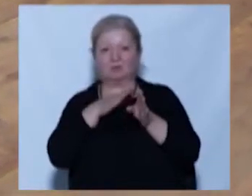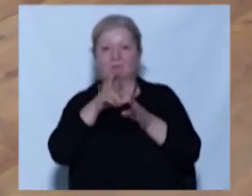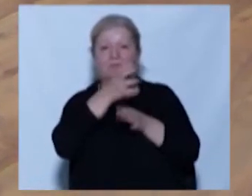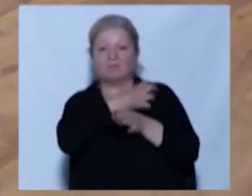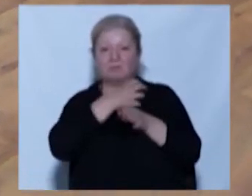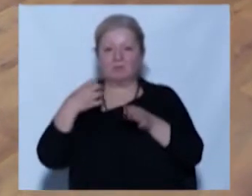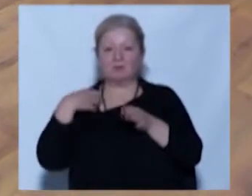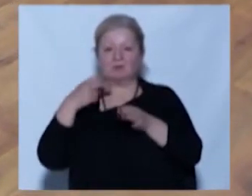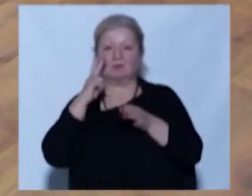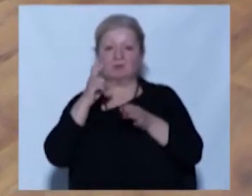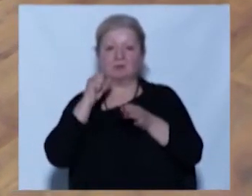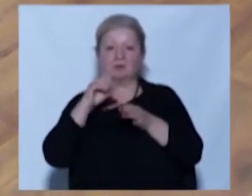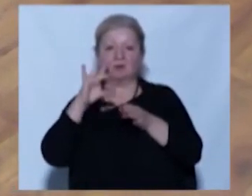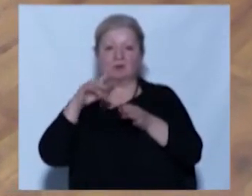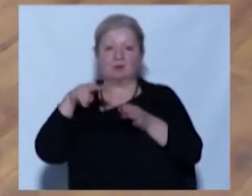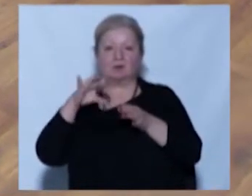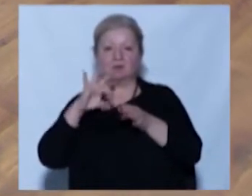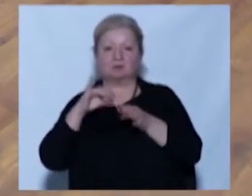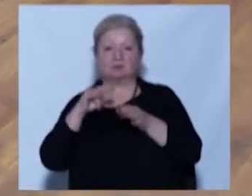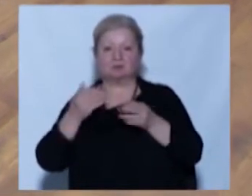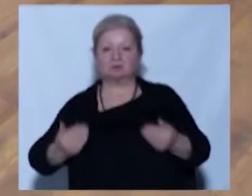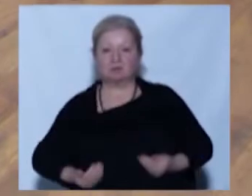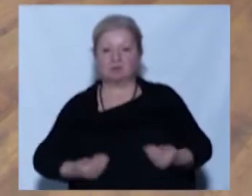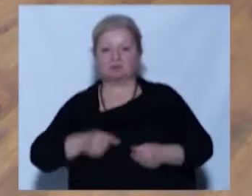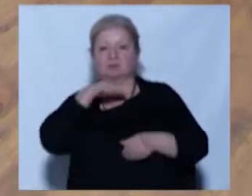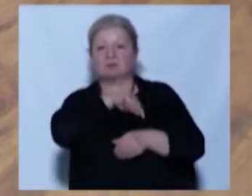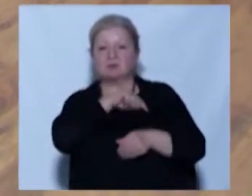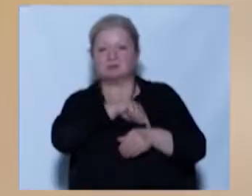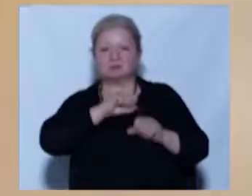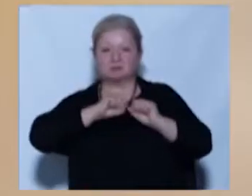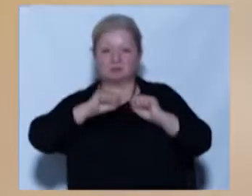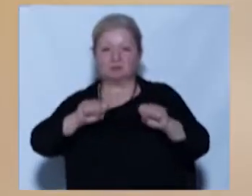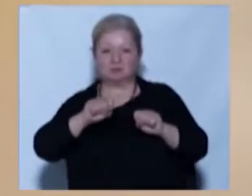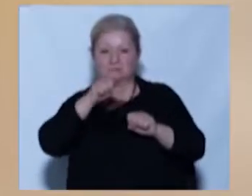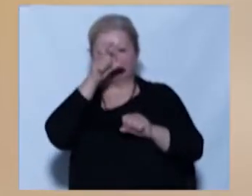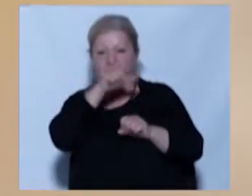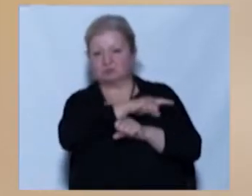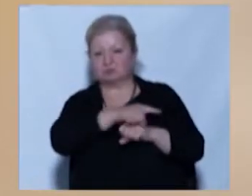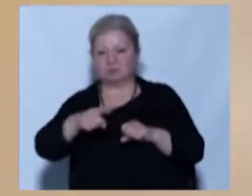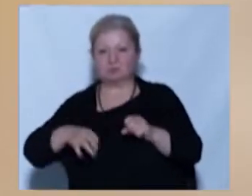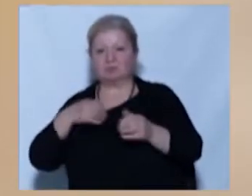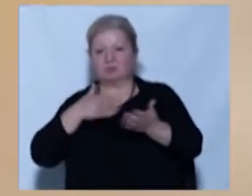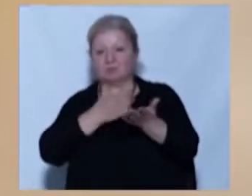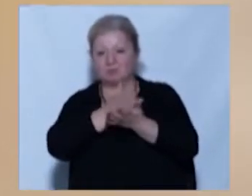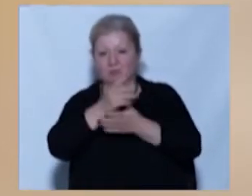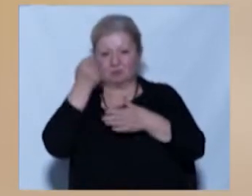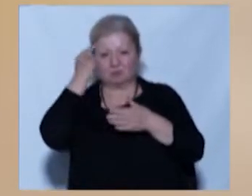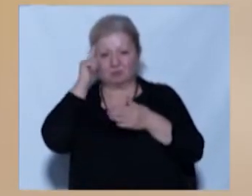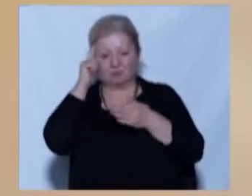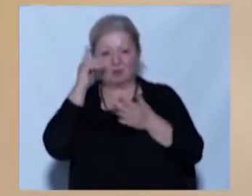მეფის, კარლოსის ცხოვრების, ხასიათისა და გმირობების აღწერას, მიზნად